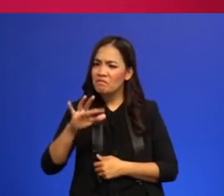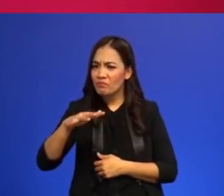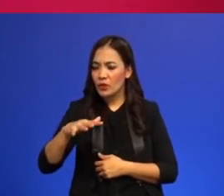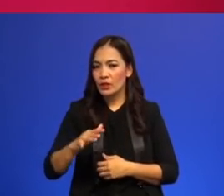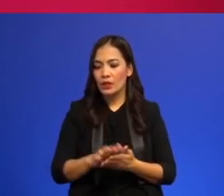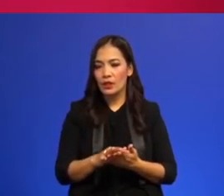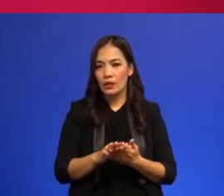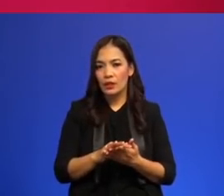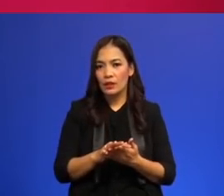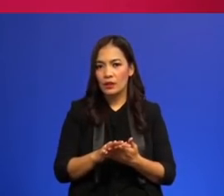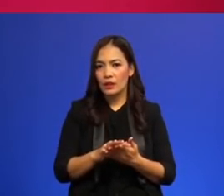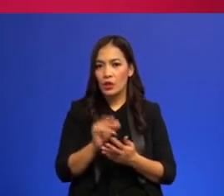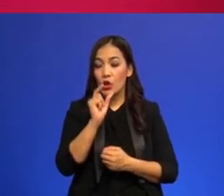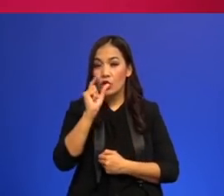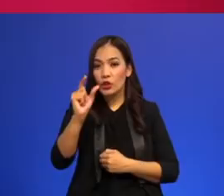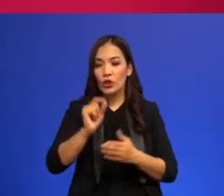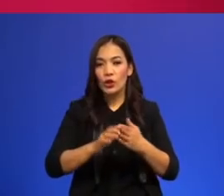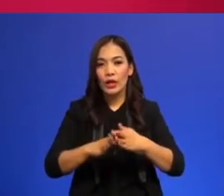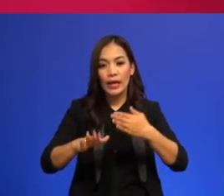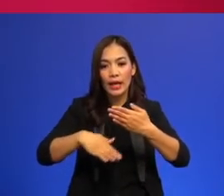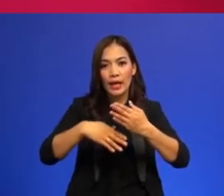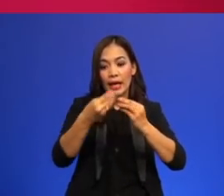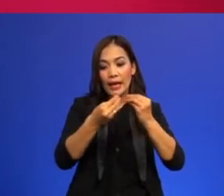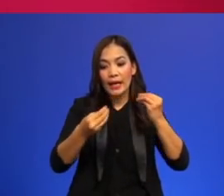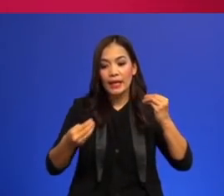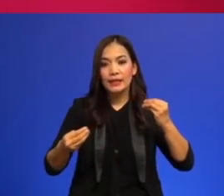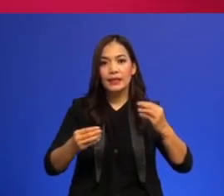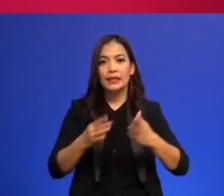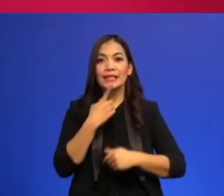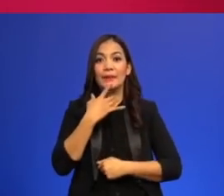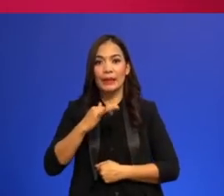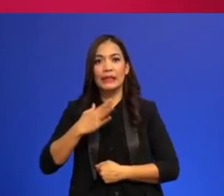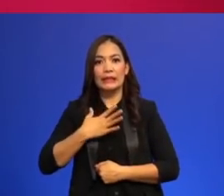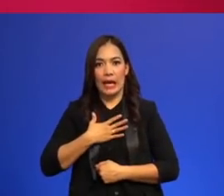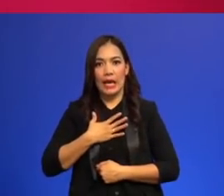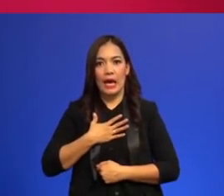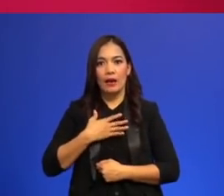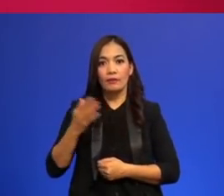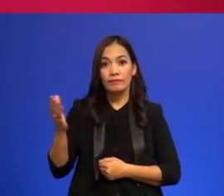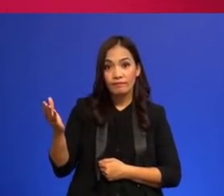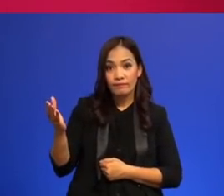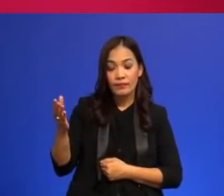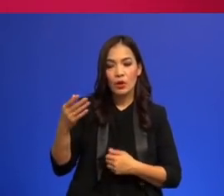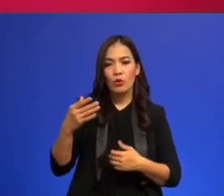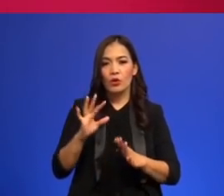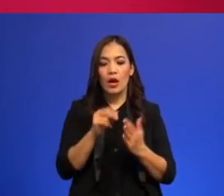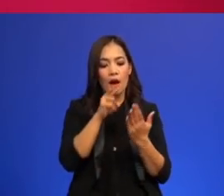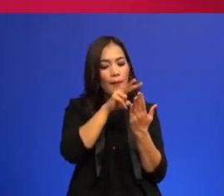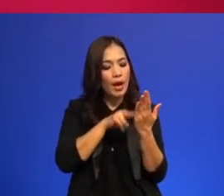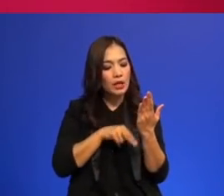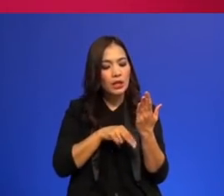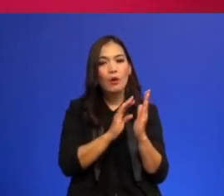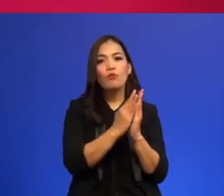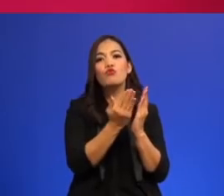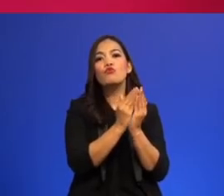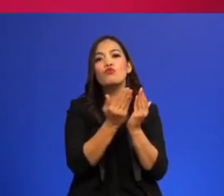bagi generasi seusia saya yang tidak banyak membaca